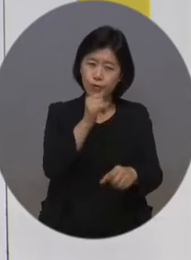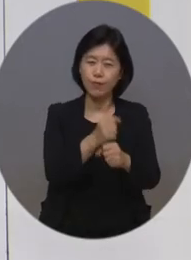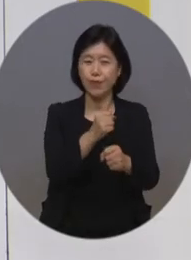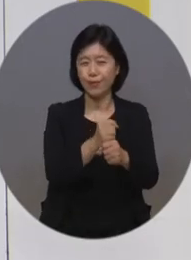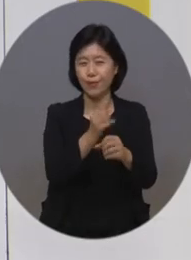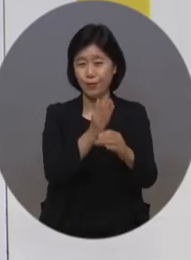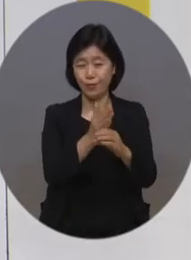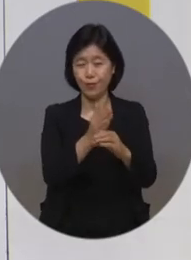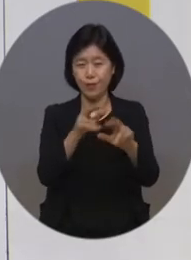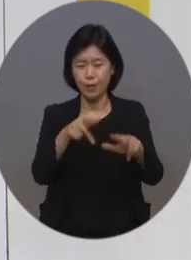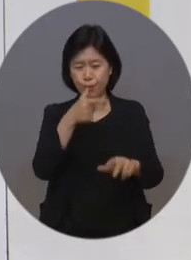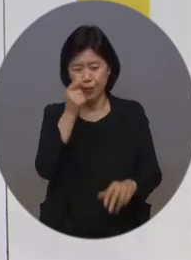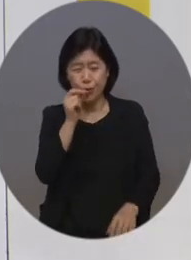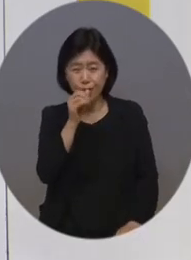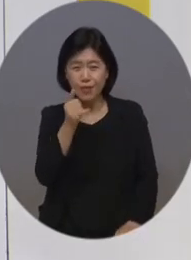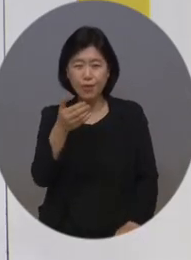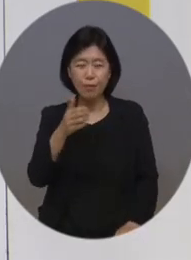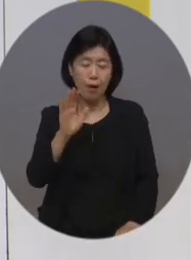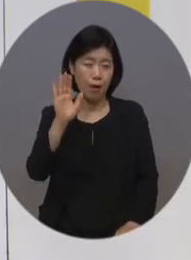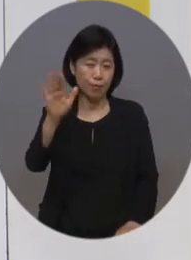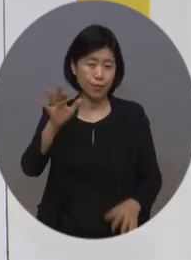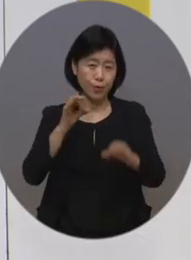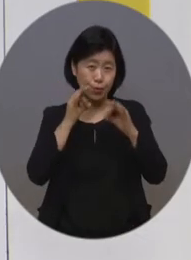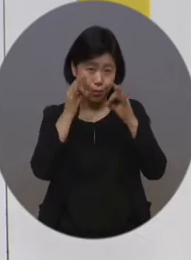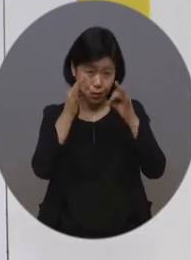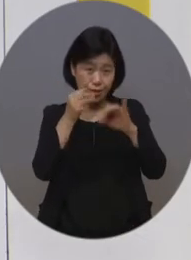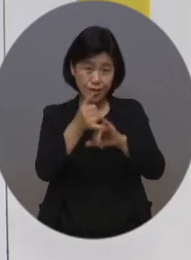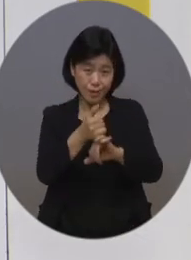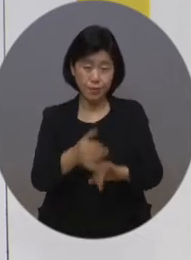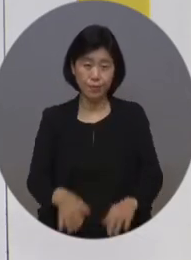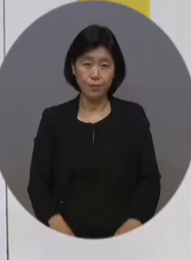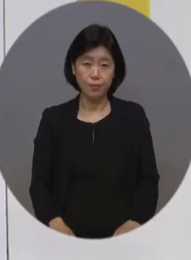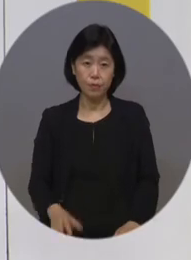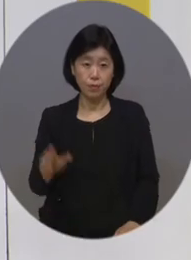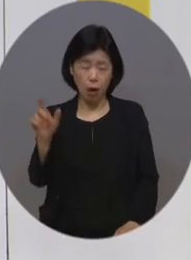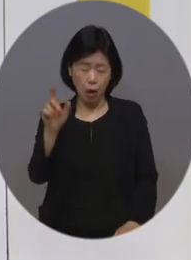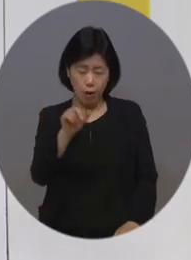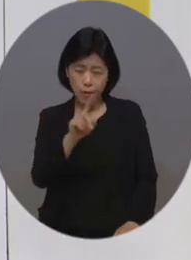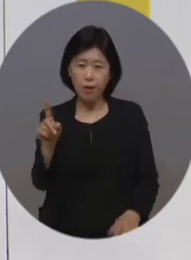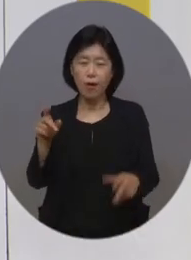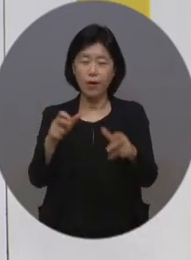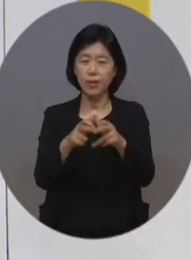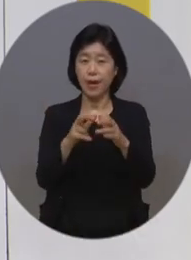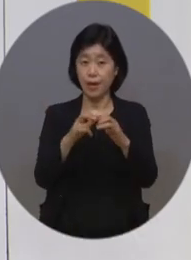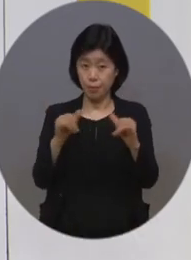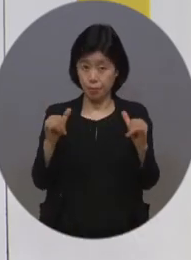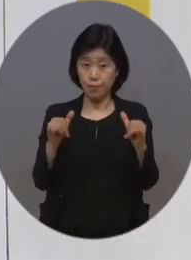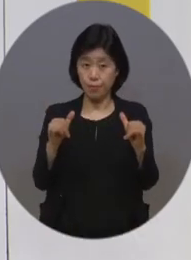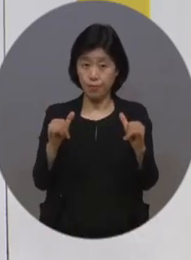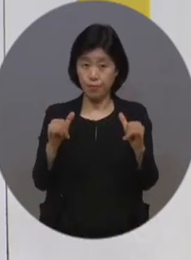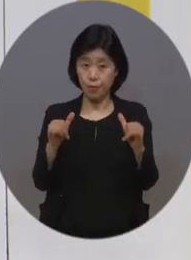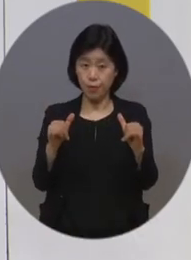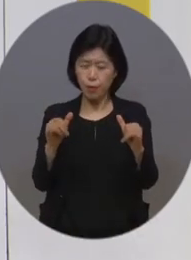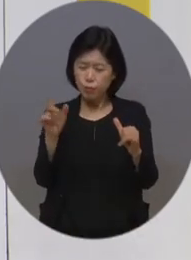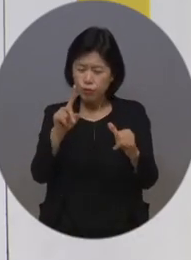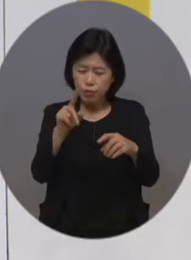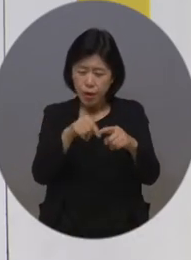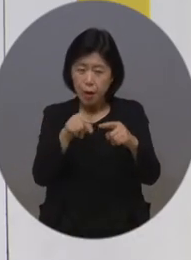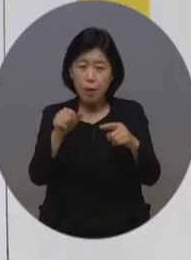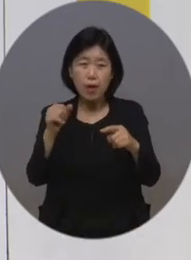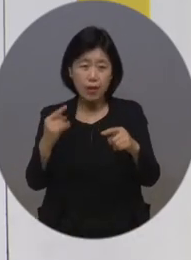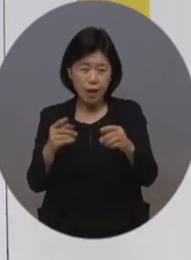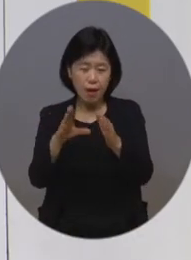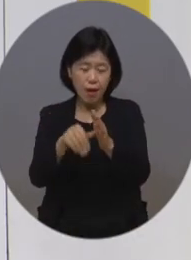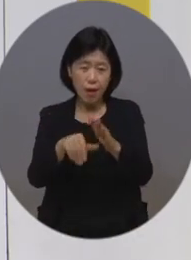은 앞으로 해준 이걸 노래가 할텐데 4 어떤 장애인도 좋으니까 세계대회 전국대회 제주로 주치 하시라 1 우리가 물론